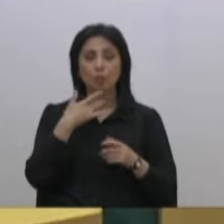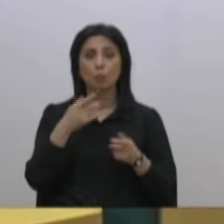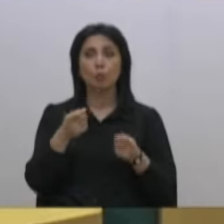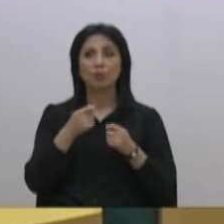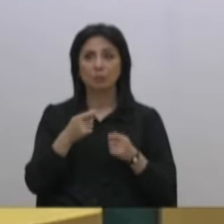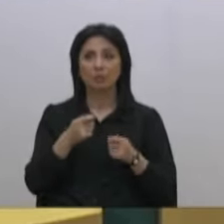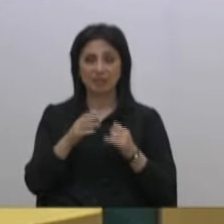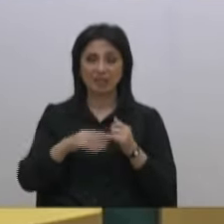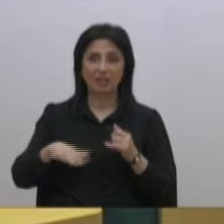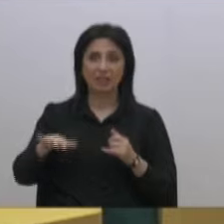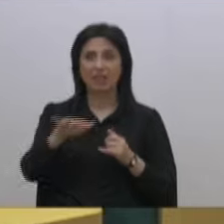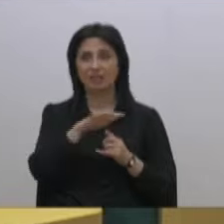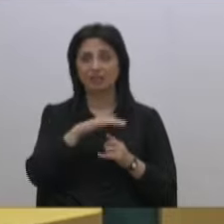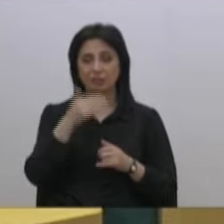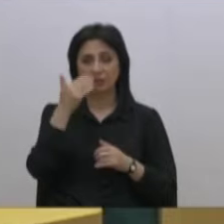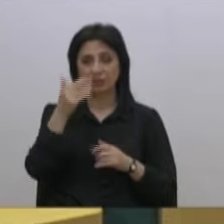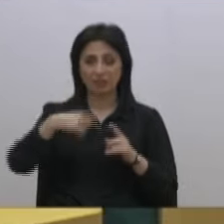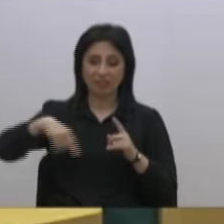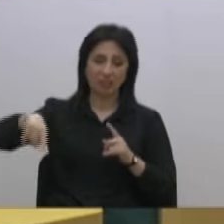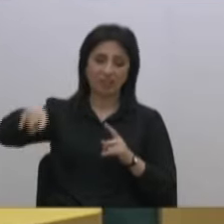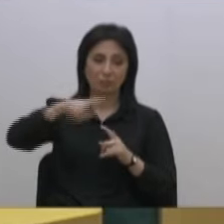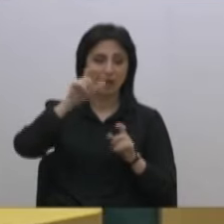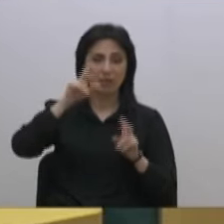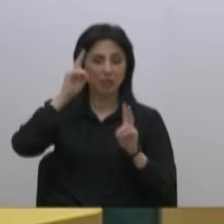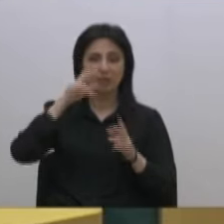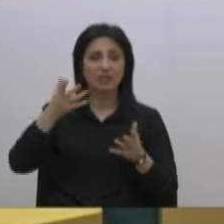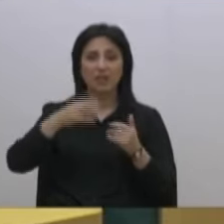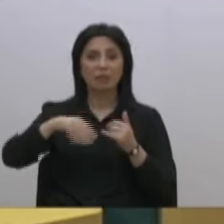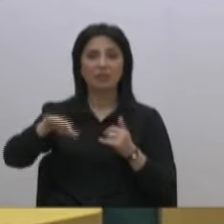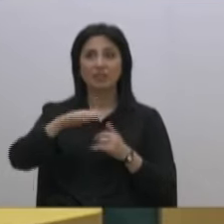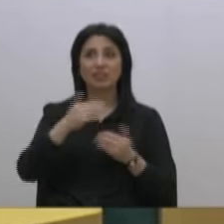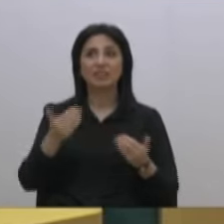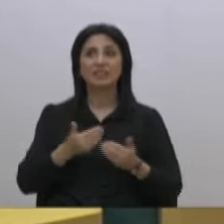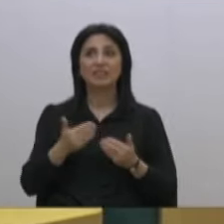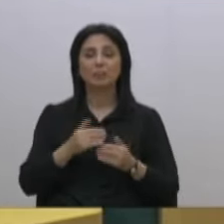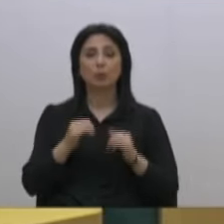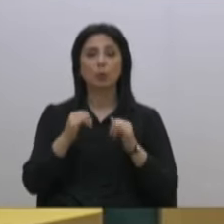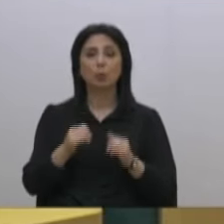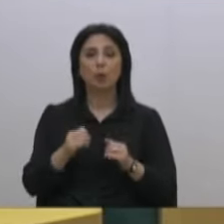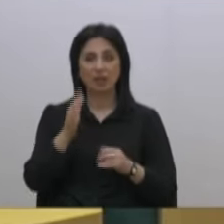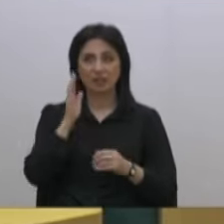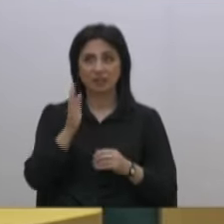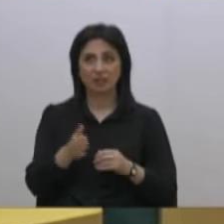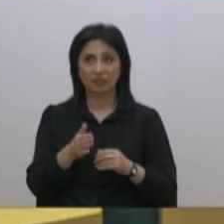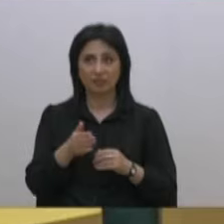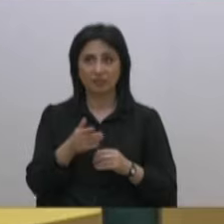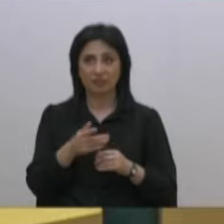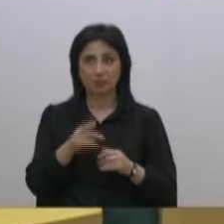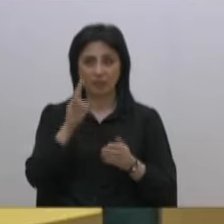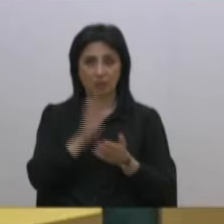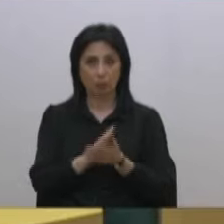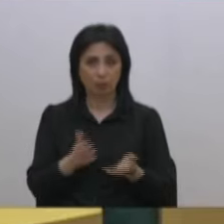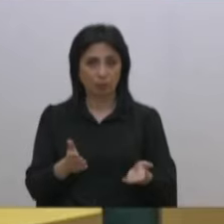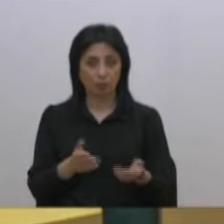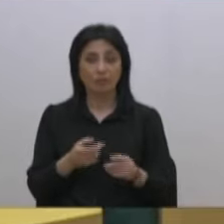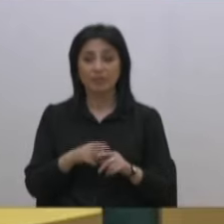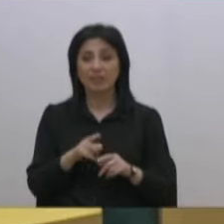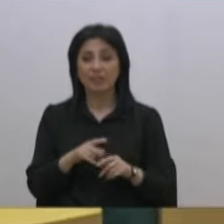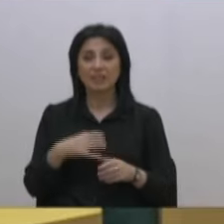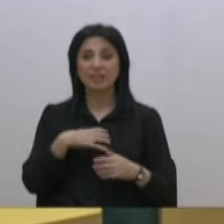ყლა ტერიტორია და მის ირგვლივ კიდე კაცმარის რამხელა ტერიტორია საცხოვრებლად უვარგისი გახდება სამუდამოდ და ასე